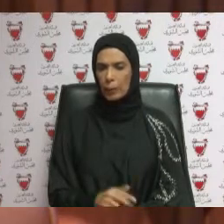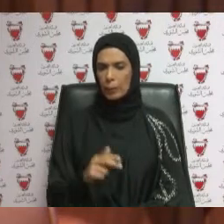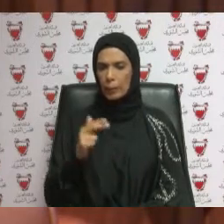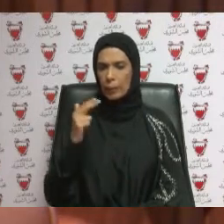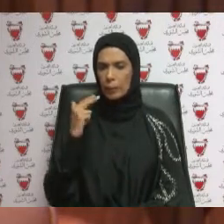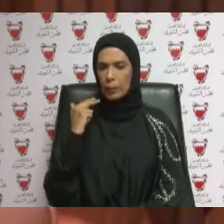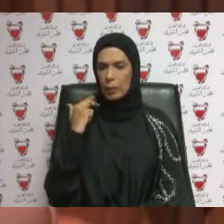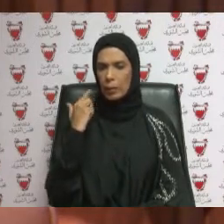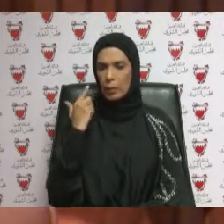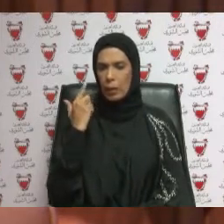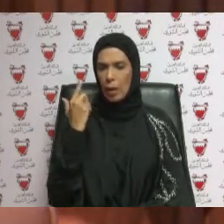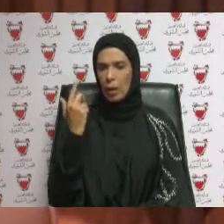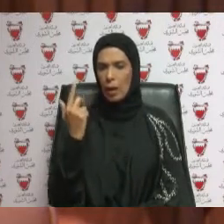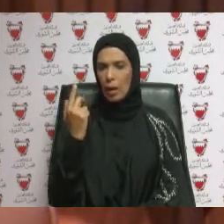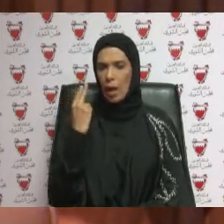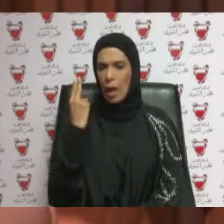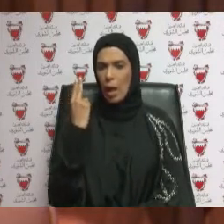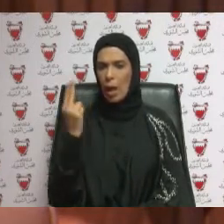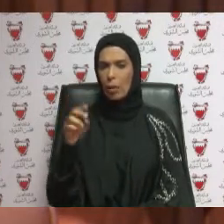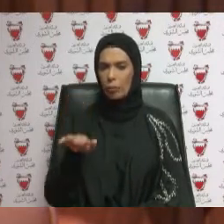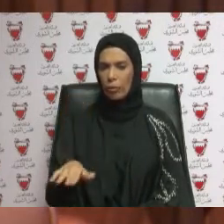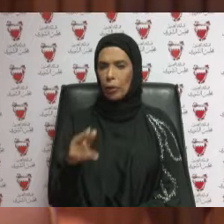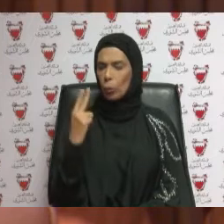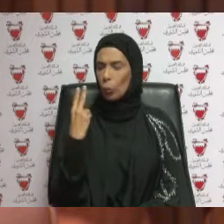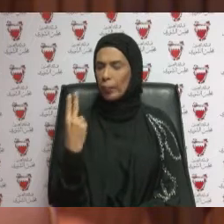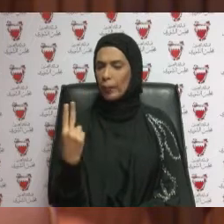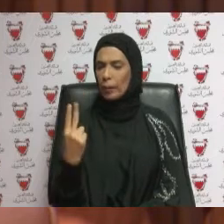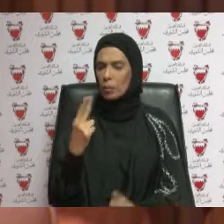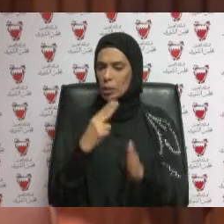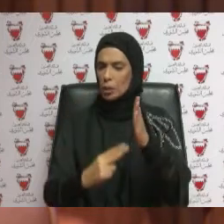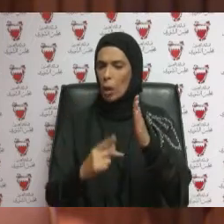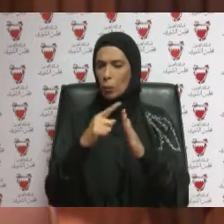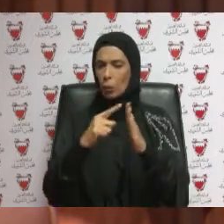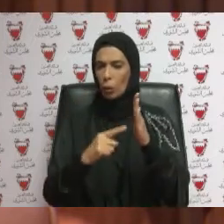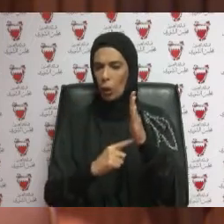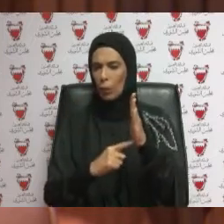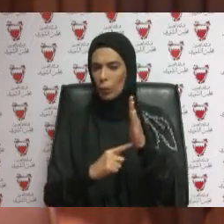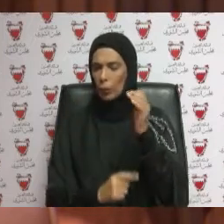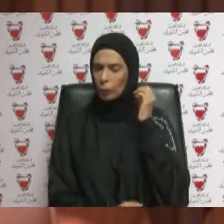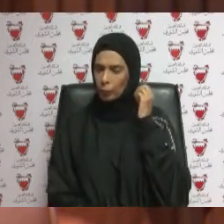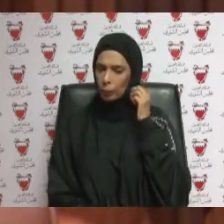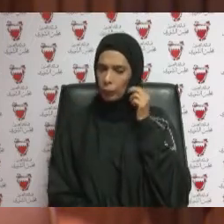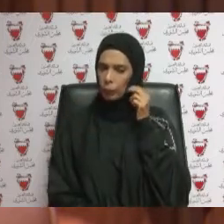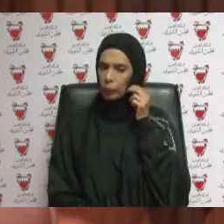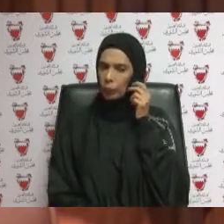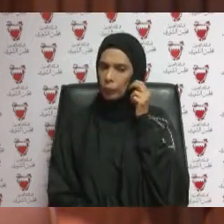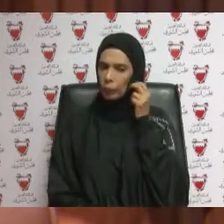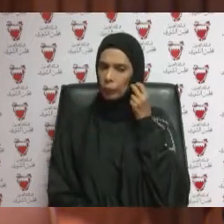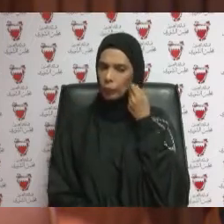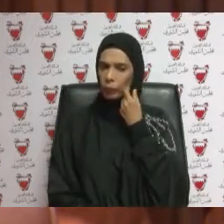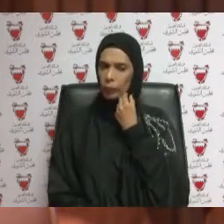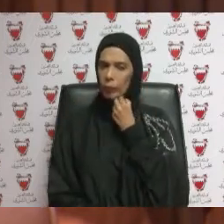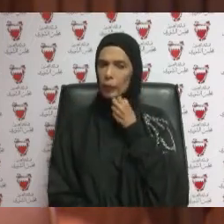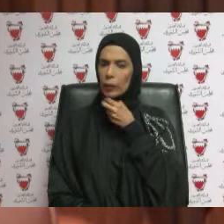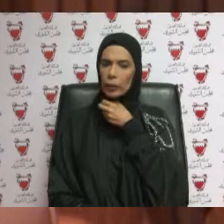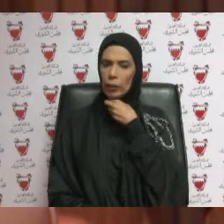لعام 2002 أنشأ المجلس الأعلى للبيئة، وبالتالي يجب أن نشير إلى مرسوم إنشاء المجلس الأعلى للبيئة في بداية هذا المرسوم إذا كنا